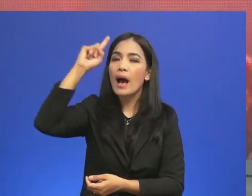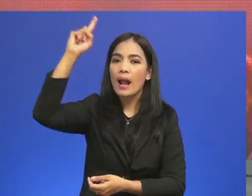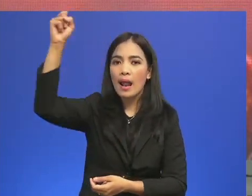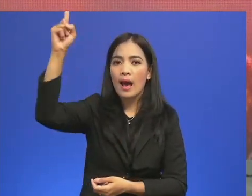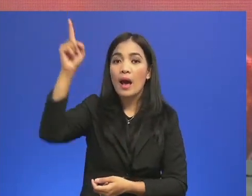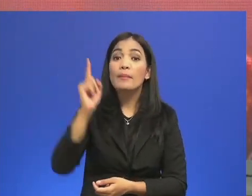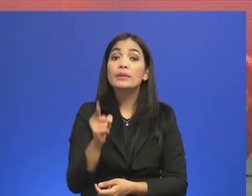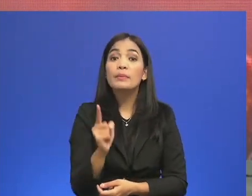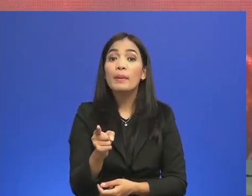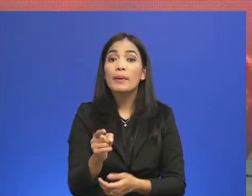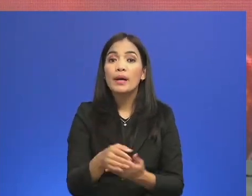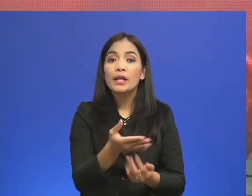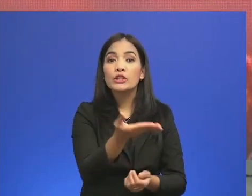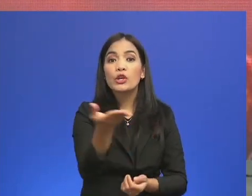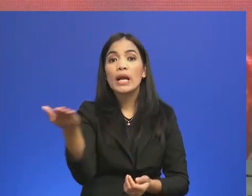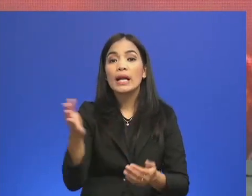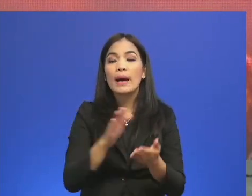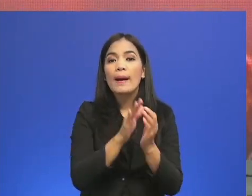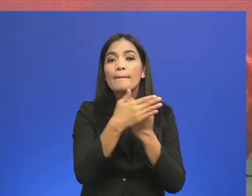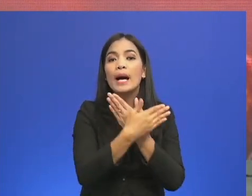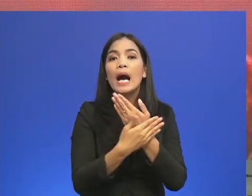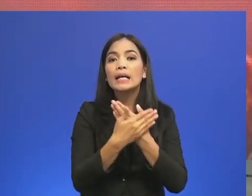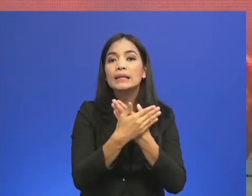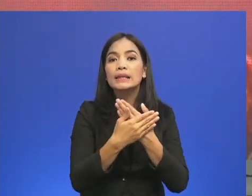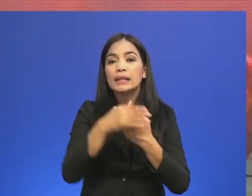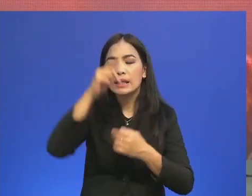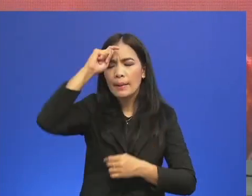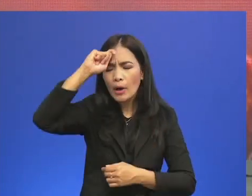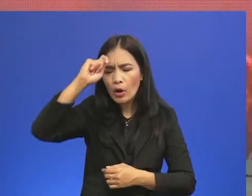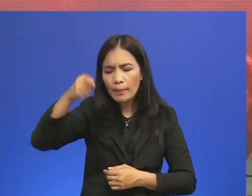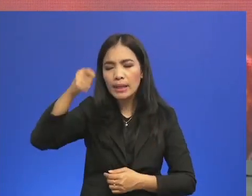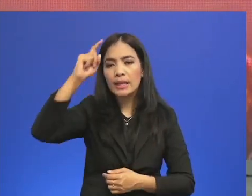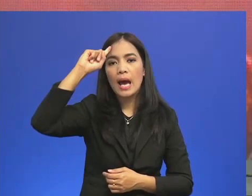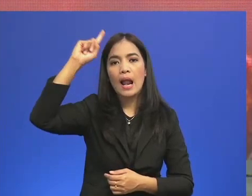saudara mengasihi Allah, menghormati Allah,